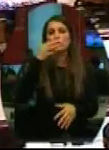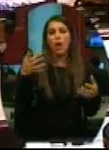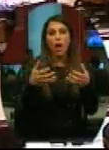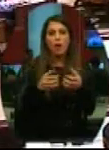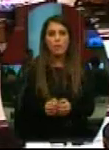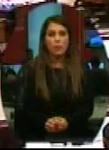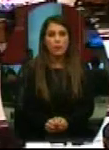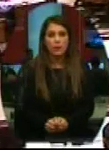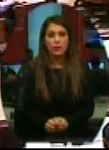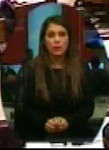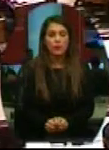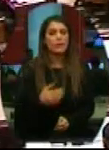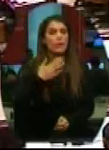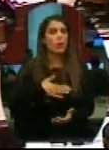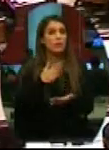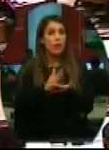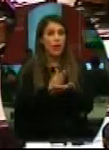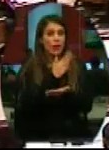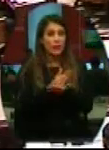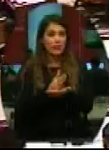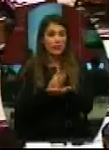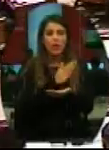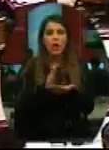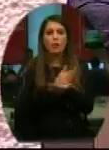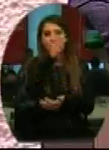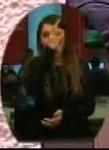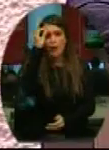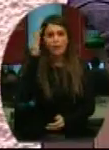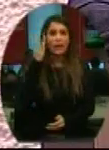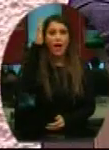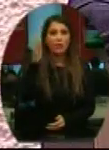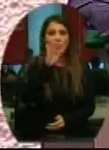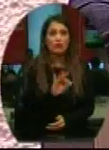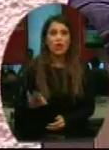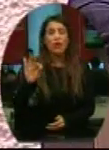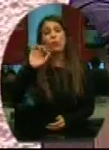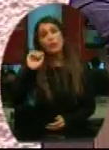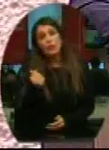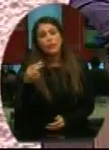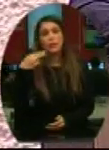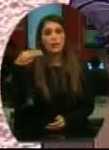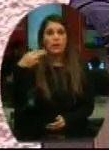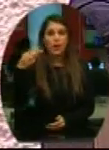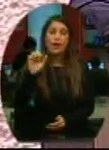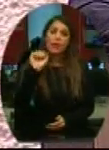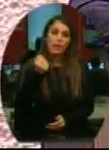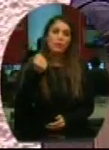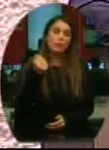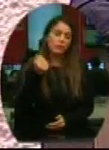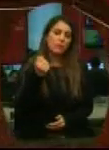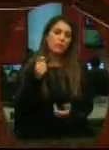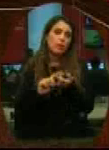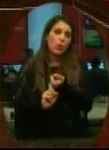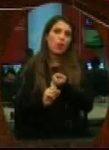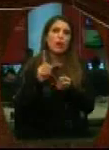כשבאים להחליט החלטה גורלית על עתידנו, אם נגיע לזה, זה אם גדול, אנחנו חייבים